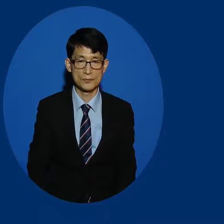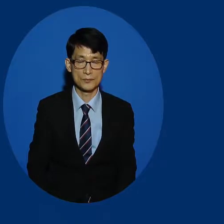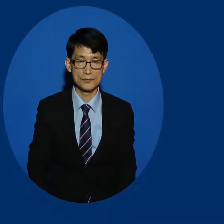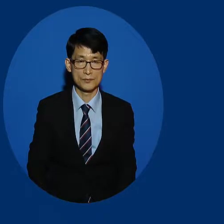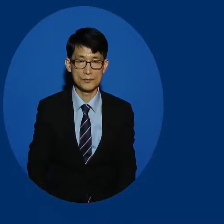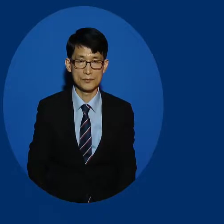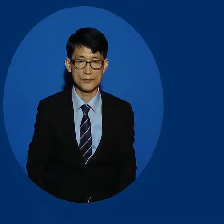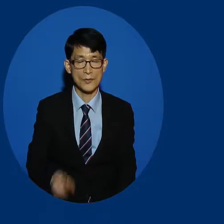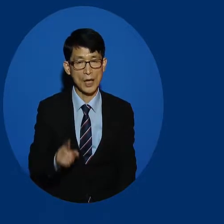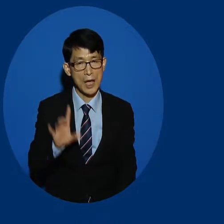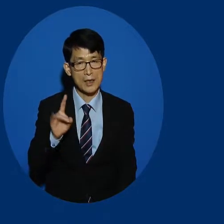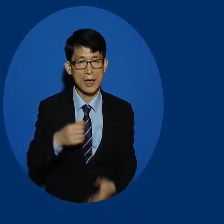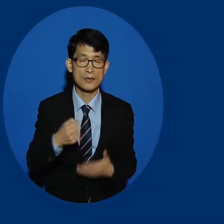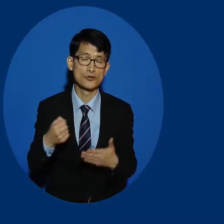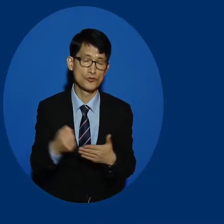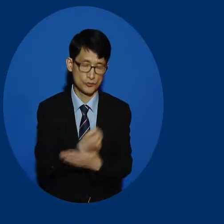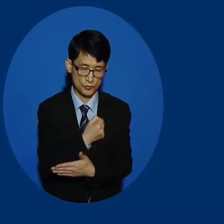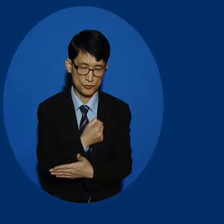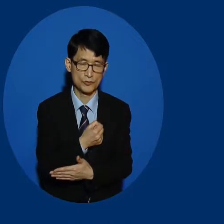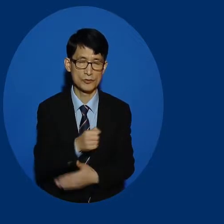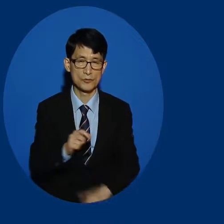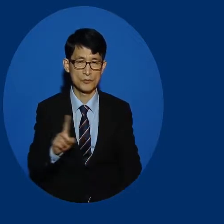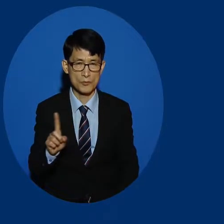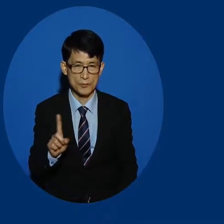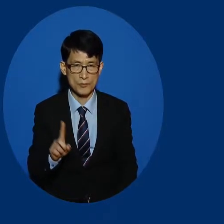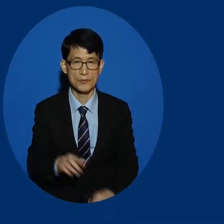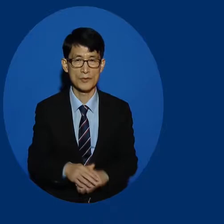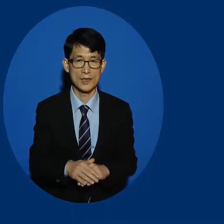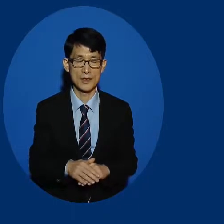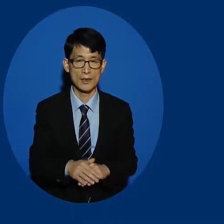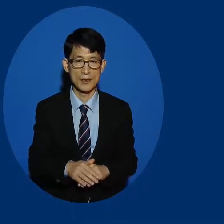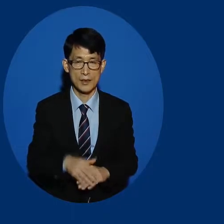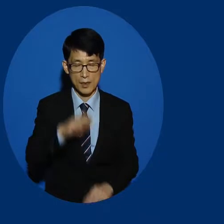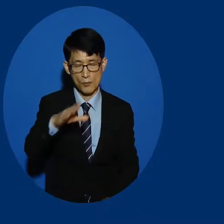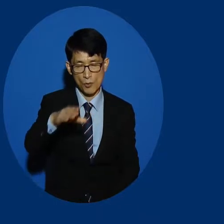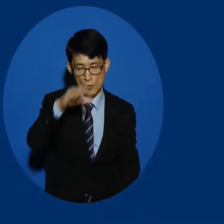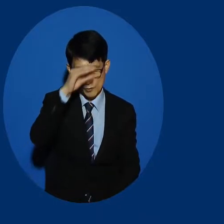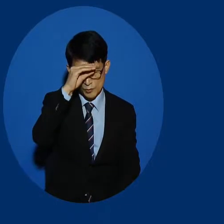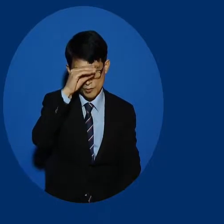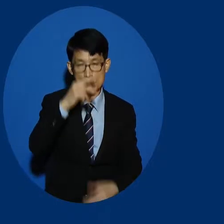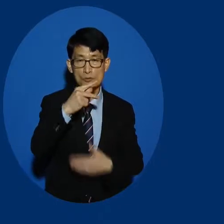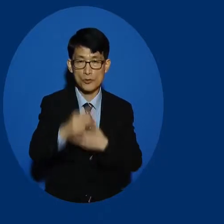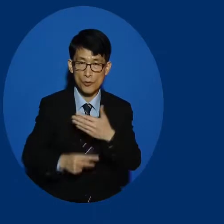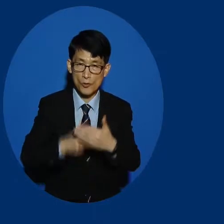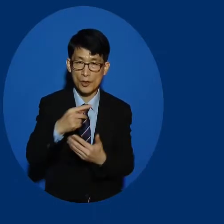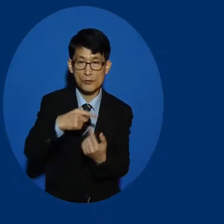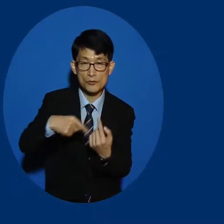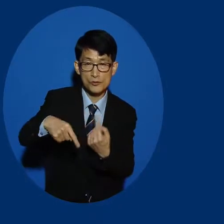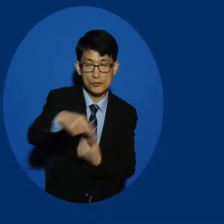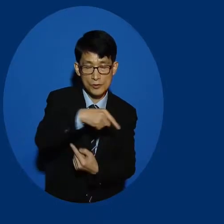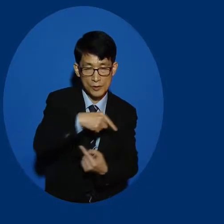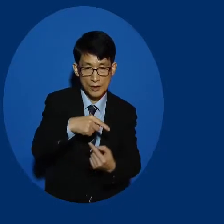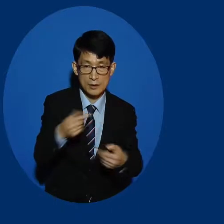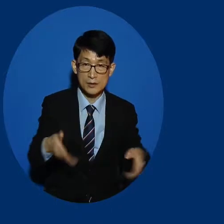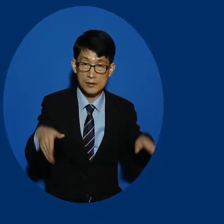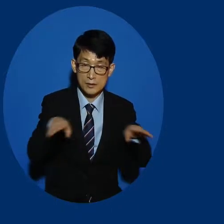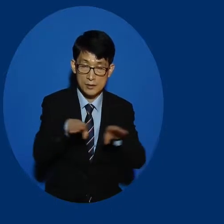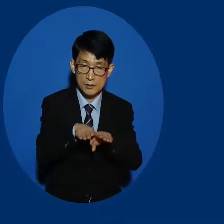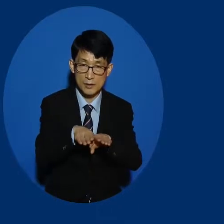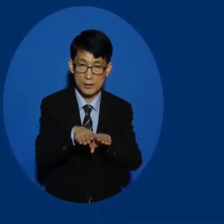우리 참 아쉬운 것 중에 하나가 굉장히 모범적인 프로그램들을 운영하고 있는 기관들이